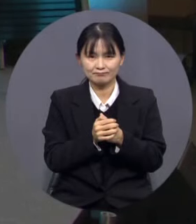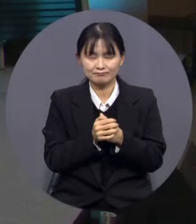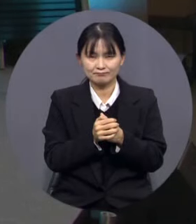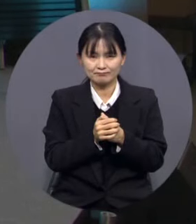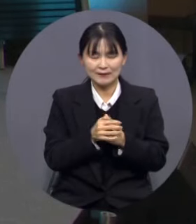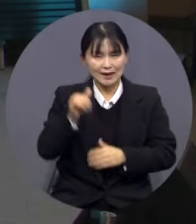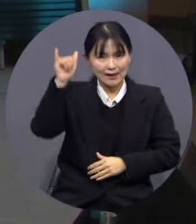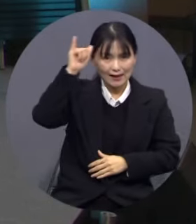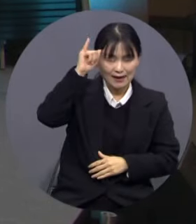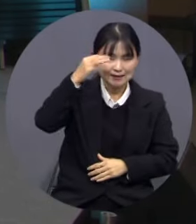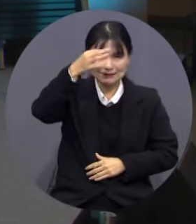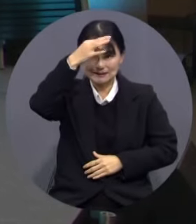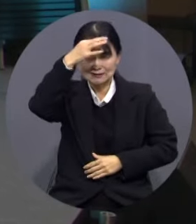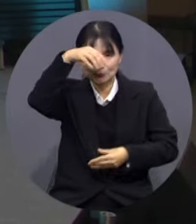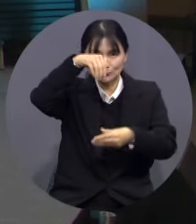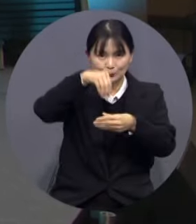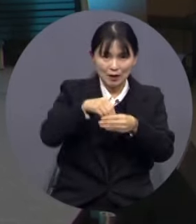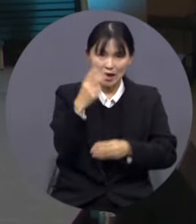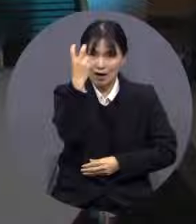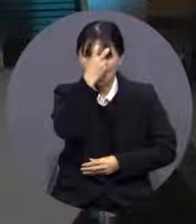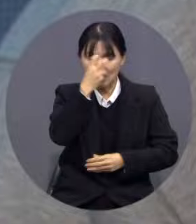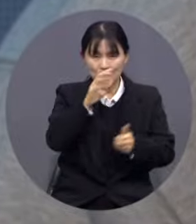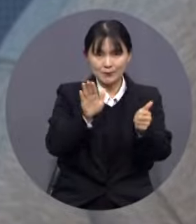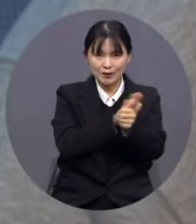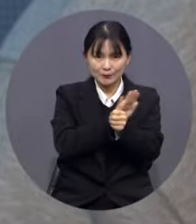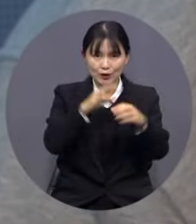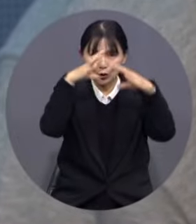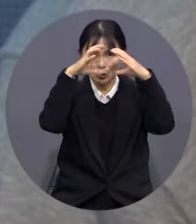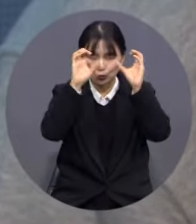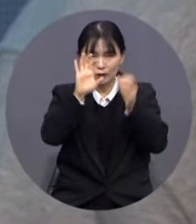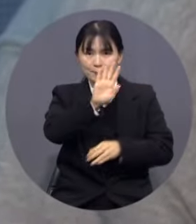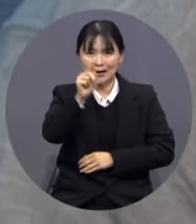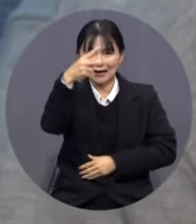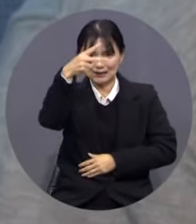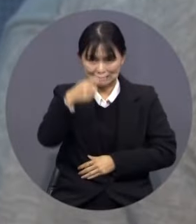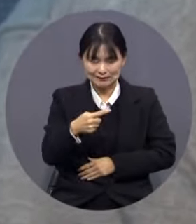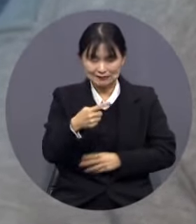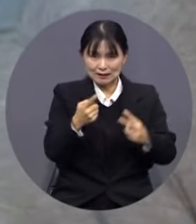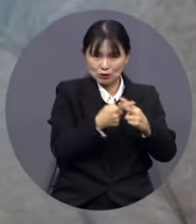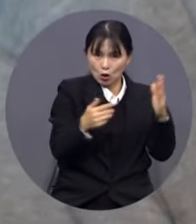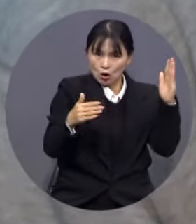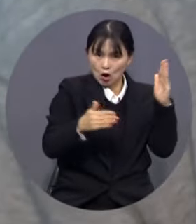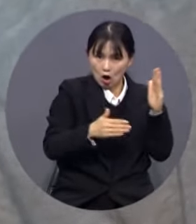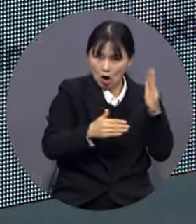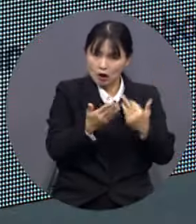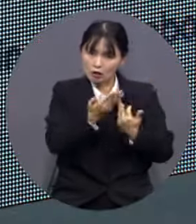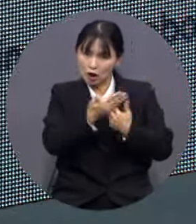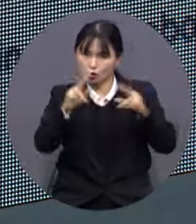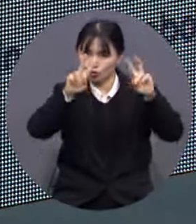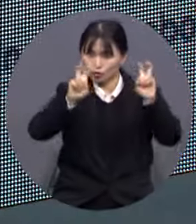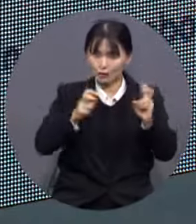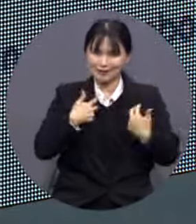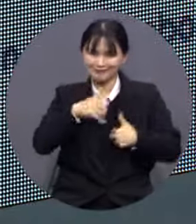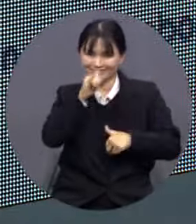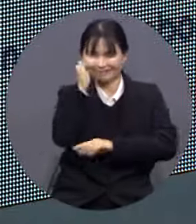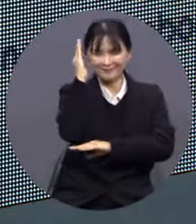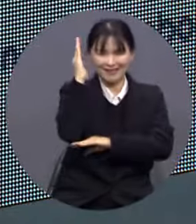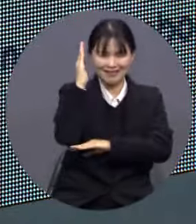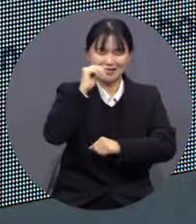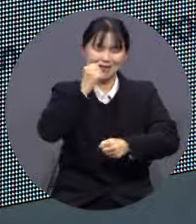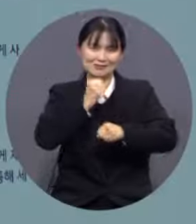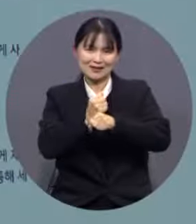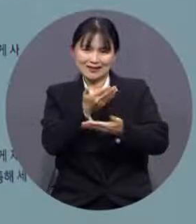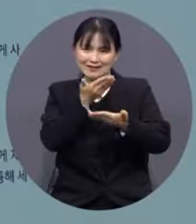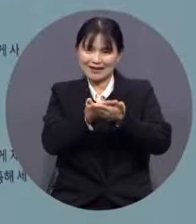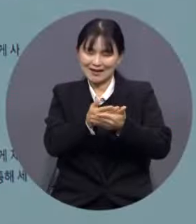생성형 AI 기술이 적용된 검색 서비스인 구글 바드. 초등학생이 제주를 주제로 재미있는 이야기를